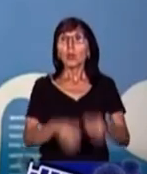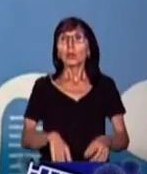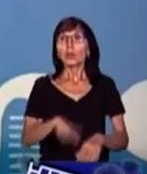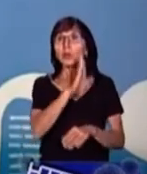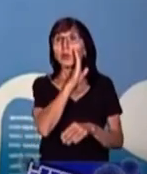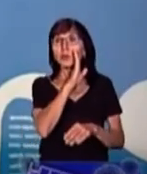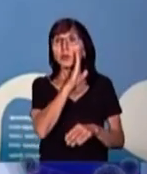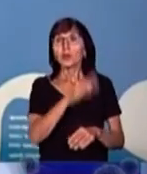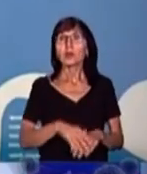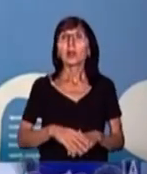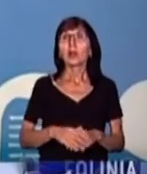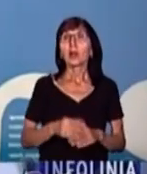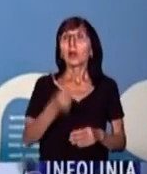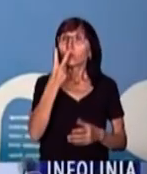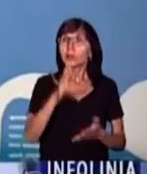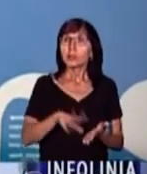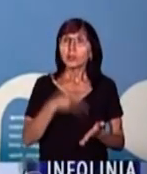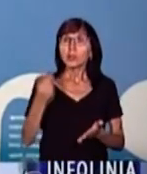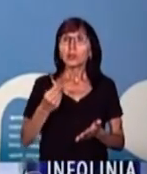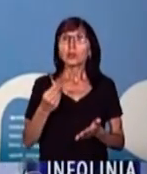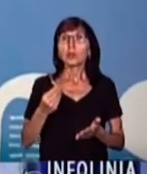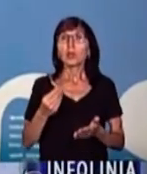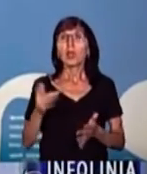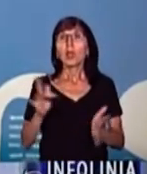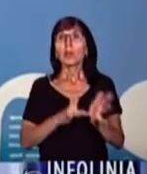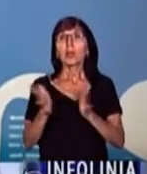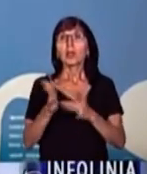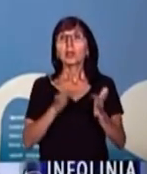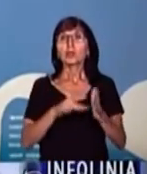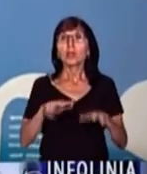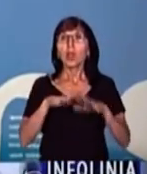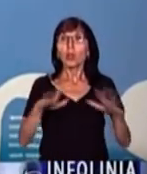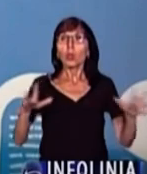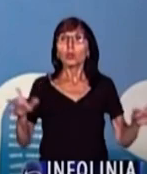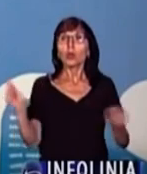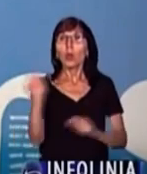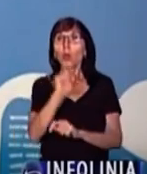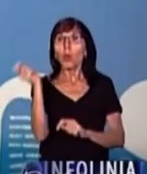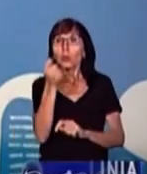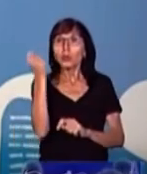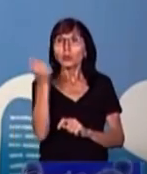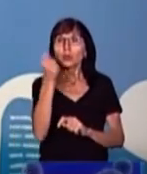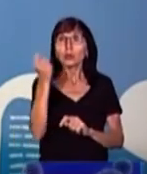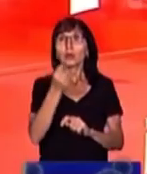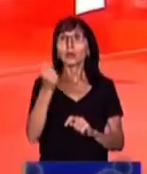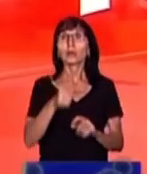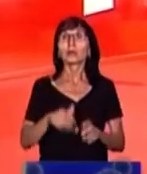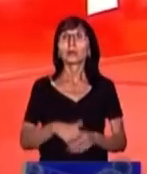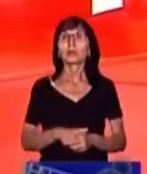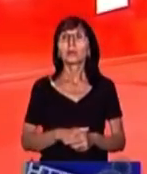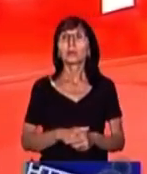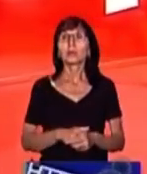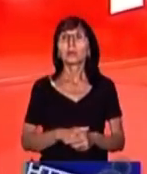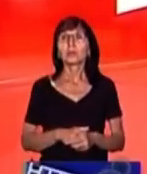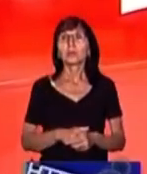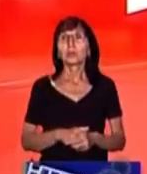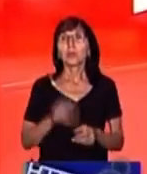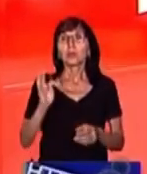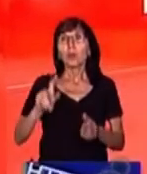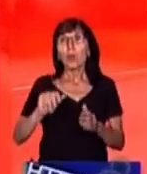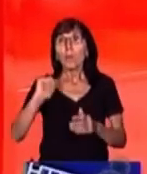też tym Pana Jezusa, który dużo podróżował. W związku z tym mało się zatrzymował w jakimś miejscu, więc my tak samo mamy. W swoją